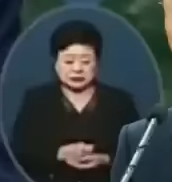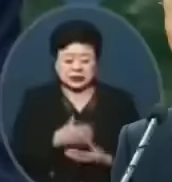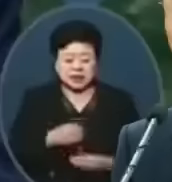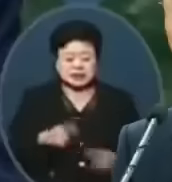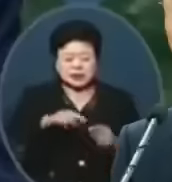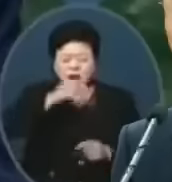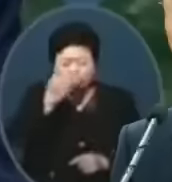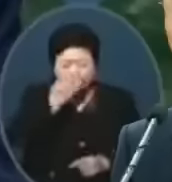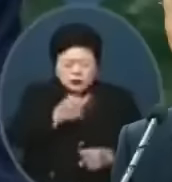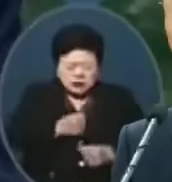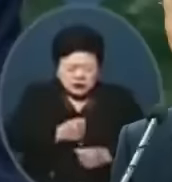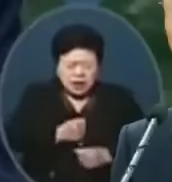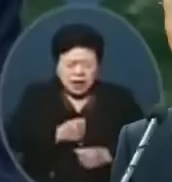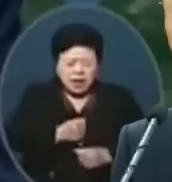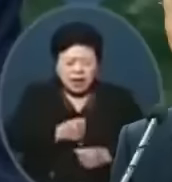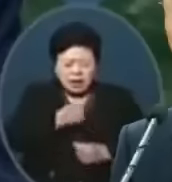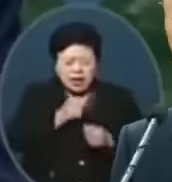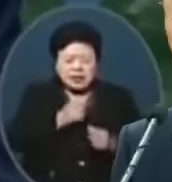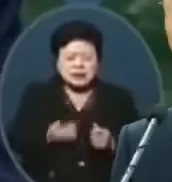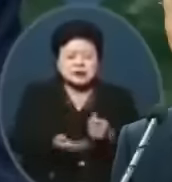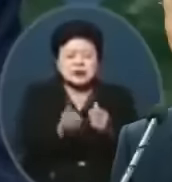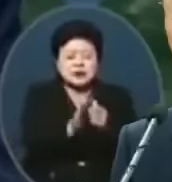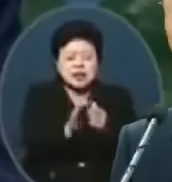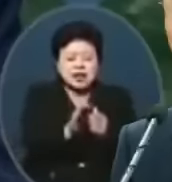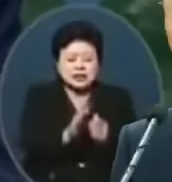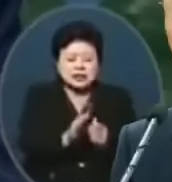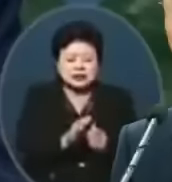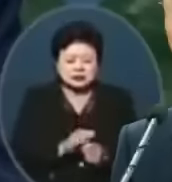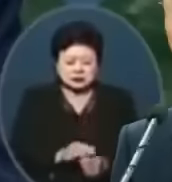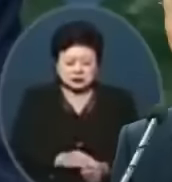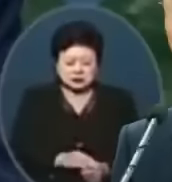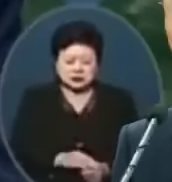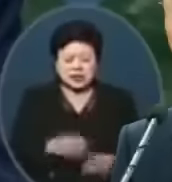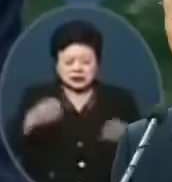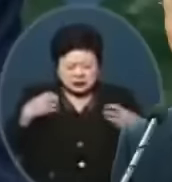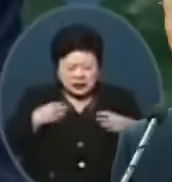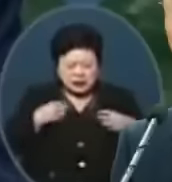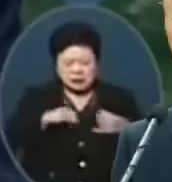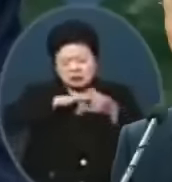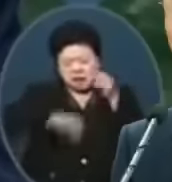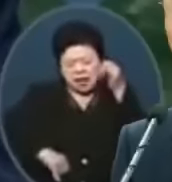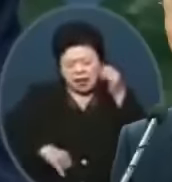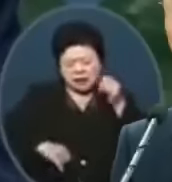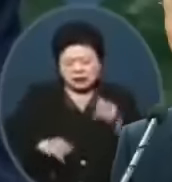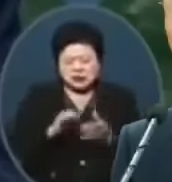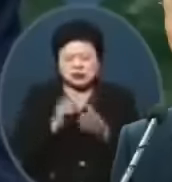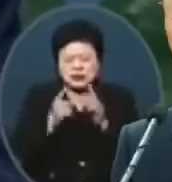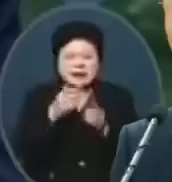안식일을 그렇게 지켜 하나님을 섬기라는 그 의무를 다하지 않으니까 그런 것입니다.